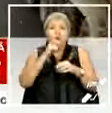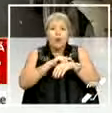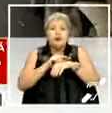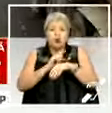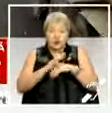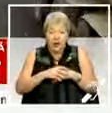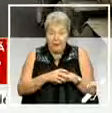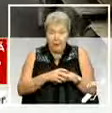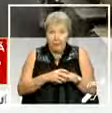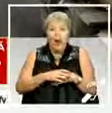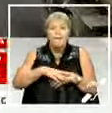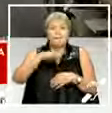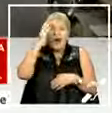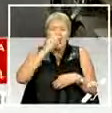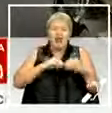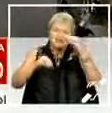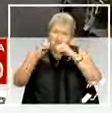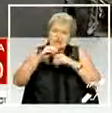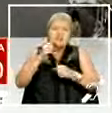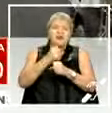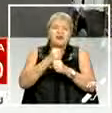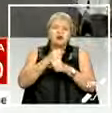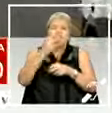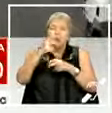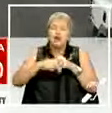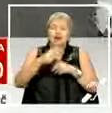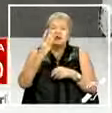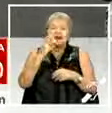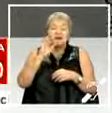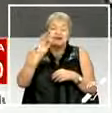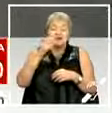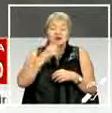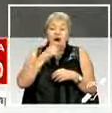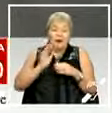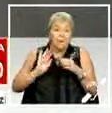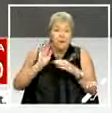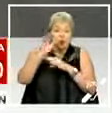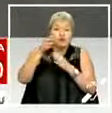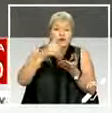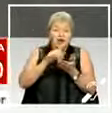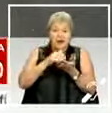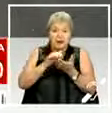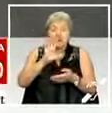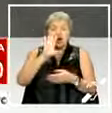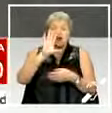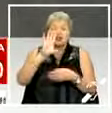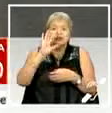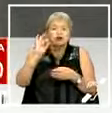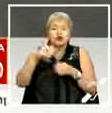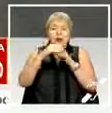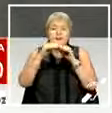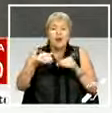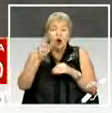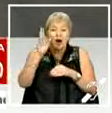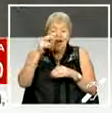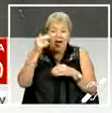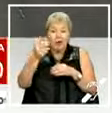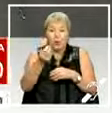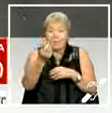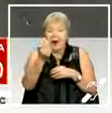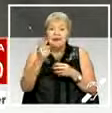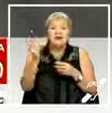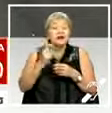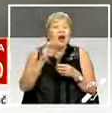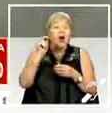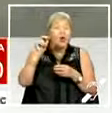Este cea mai mare investiție făcută în ultimii 30 de ani. Podul a costat undeva în jur de 500 de milioane de euro cu bani